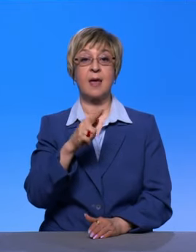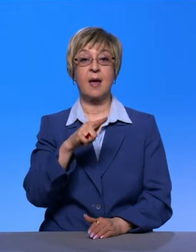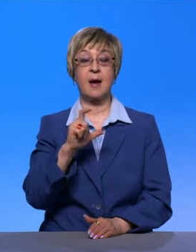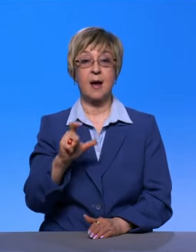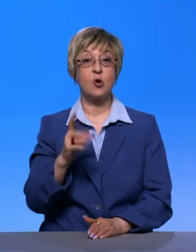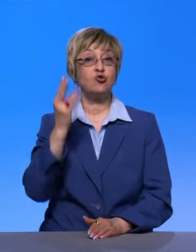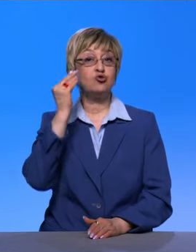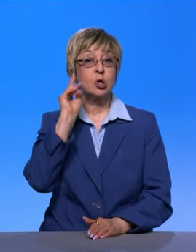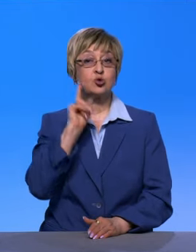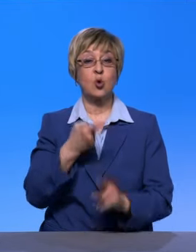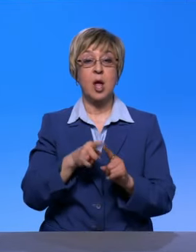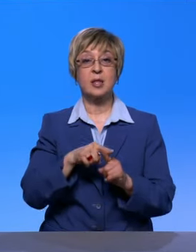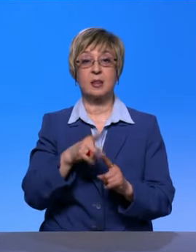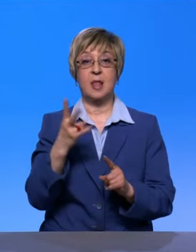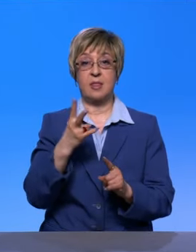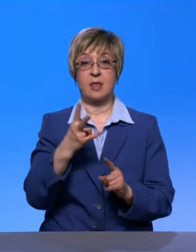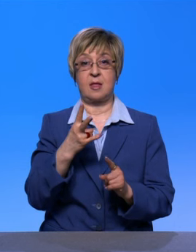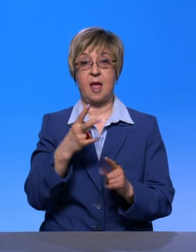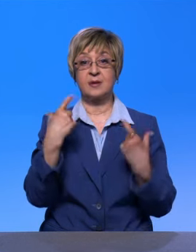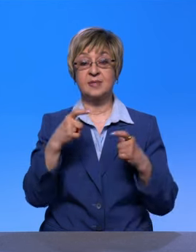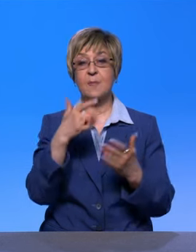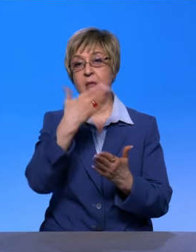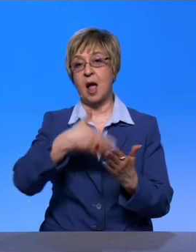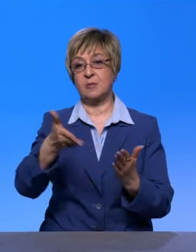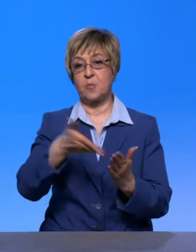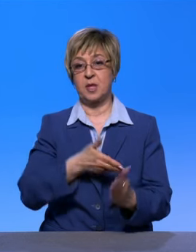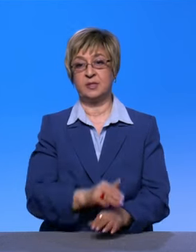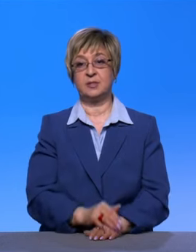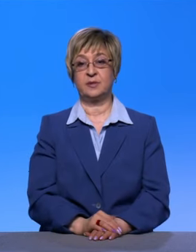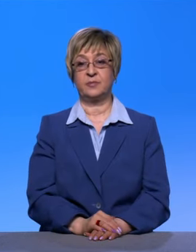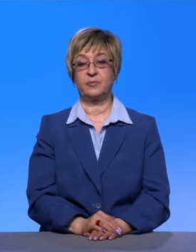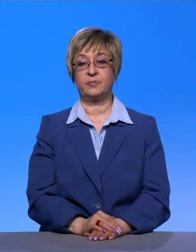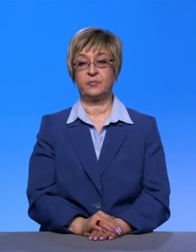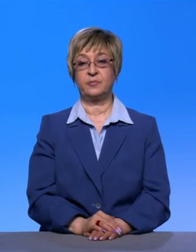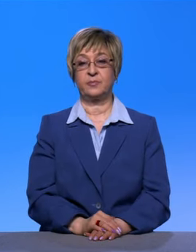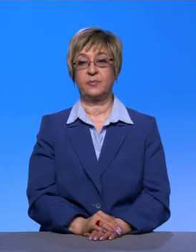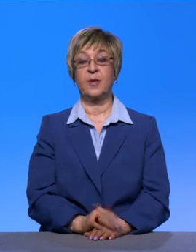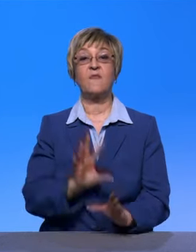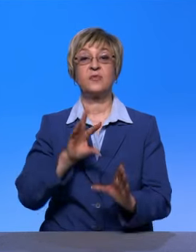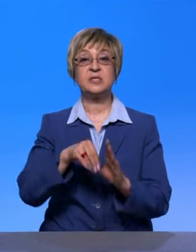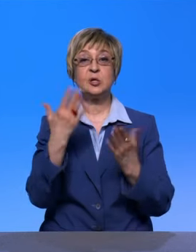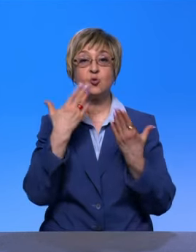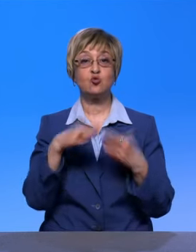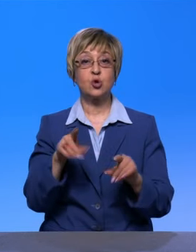экзамен надо вообще отменить. Вот, кстати, соответствующий законопроект уже внесли в Госдуму.